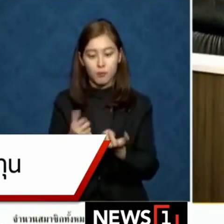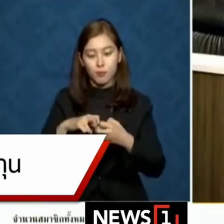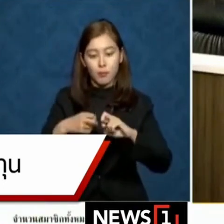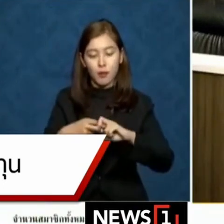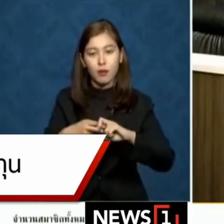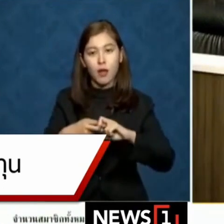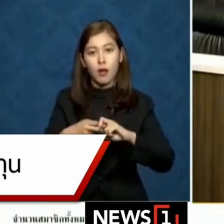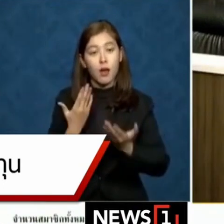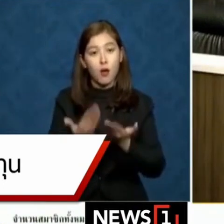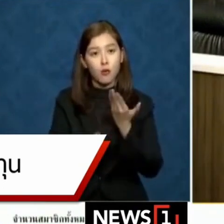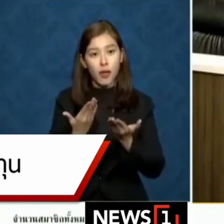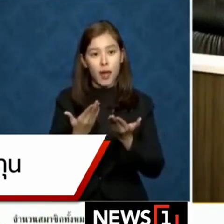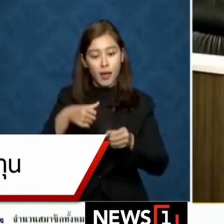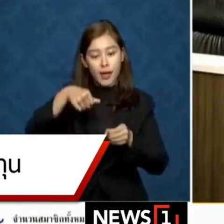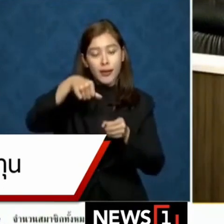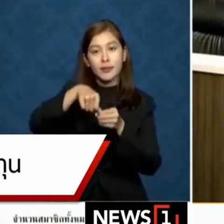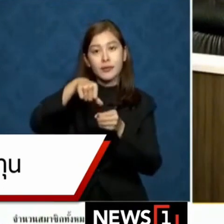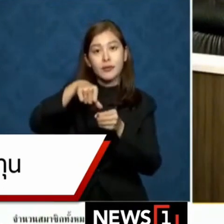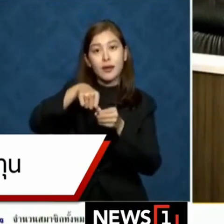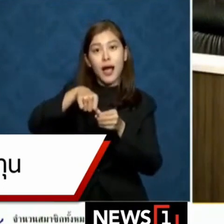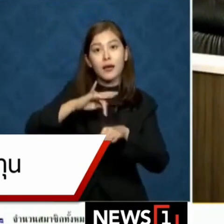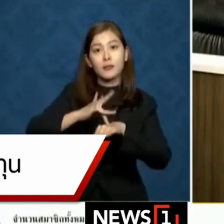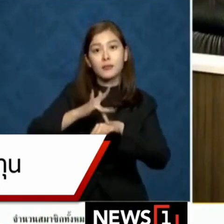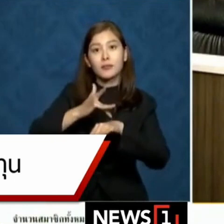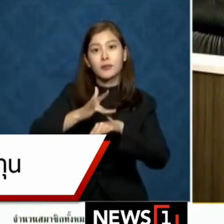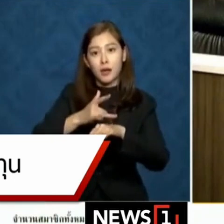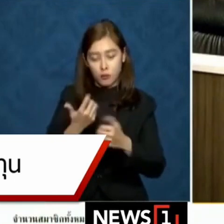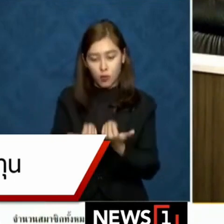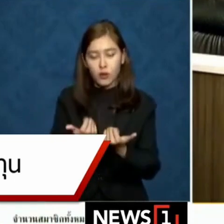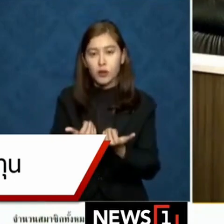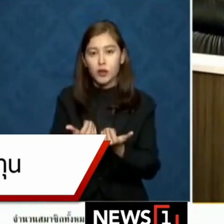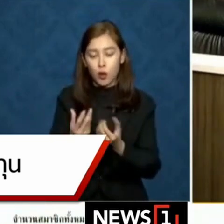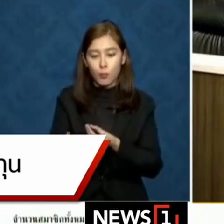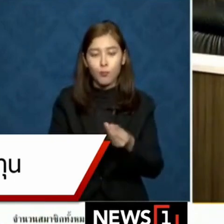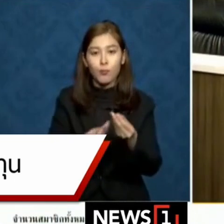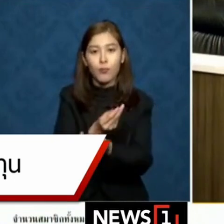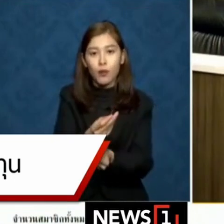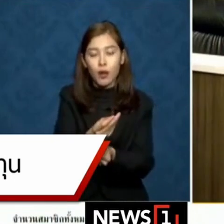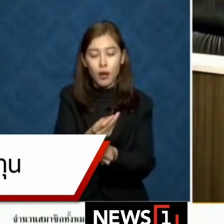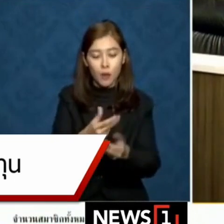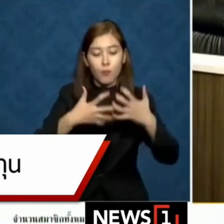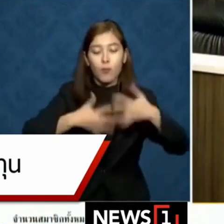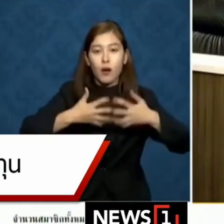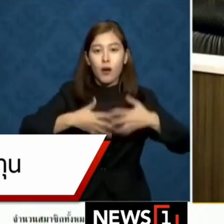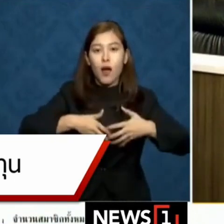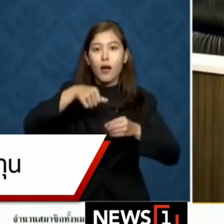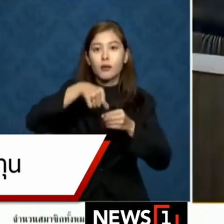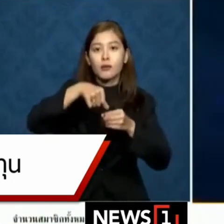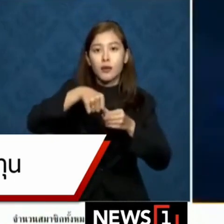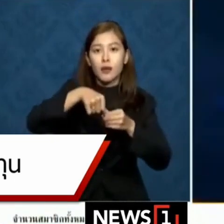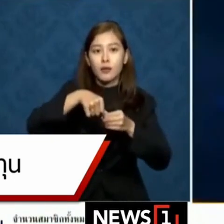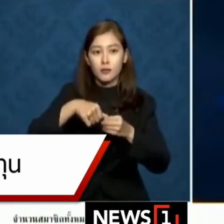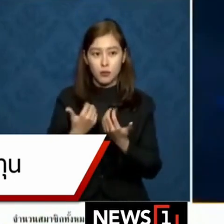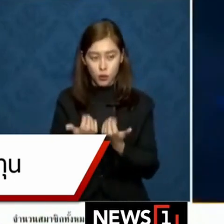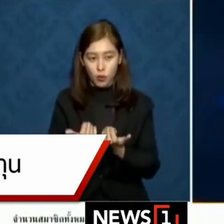ก้าวไกลค่ะอภิปรายในนโยบายด้านพลังงานโดยบอกว่ากระทรวงพลังงานซึ่งมีคนจากพรรคเดิมนะคะจะมีความเกรง